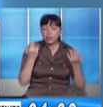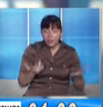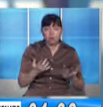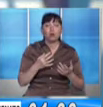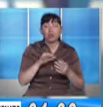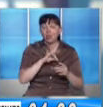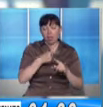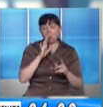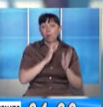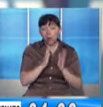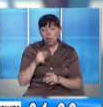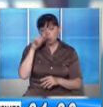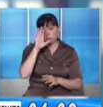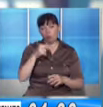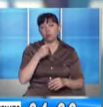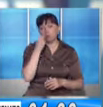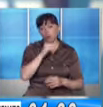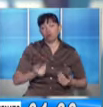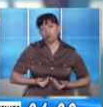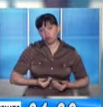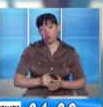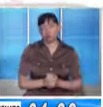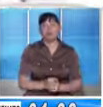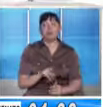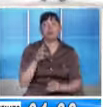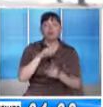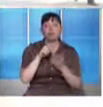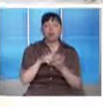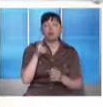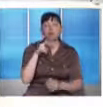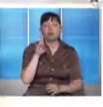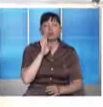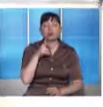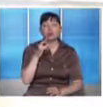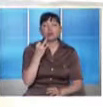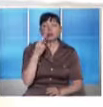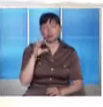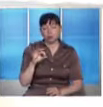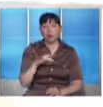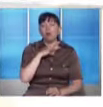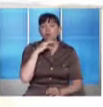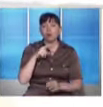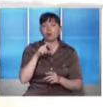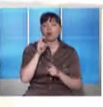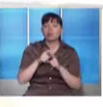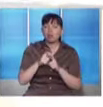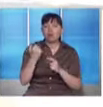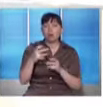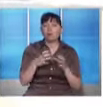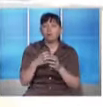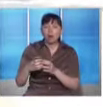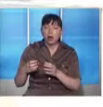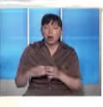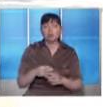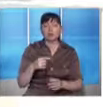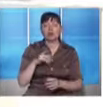Da, haideți să vedem întrebarea pentru doamna Crițco. În polemica mai multor partide, deseori auzim ideea